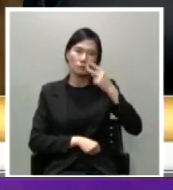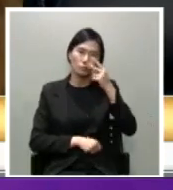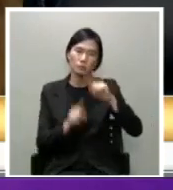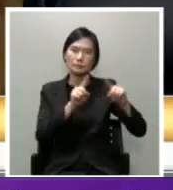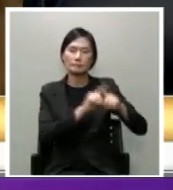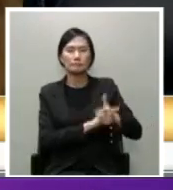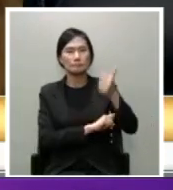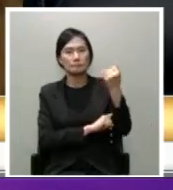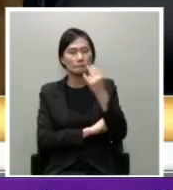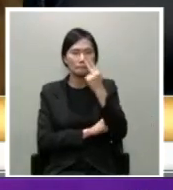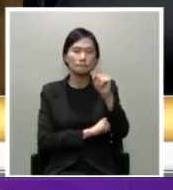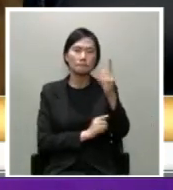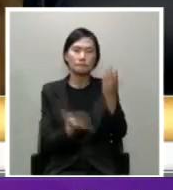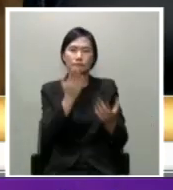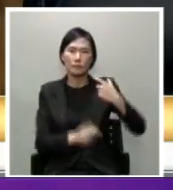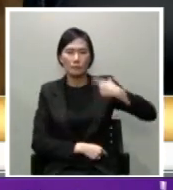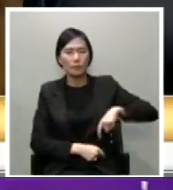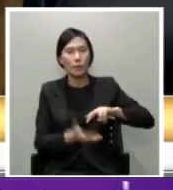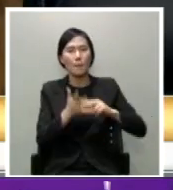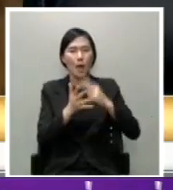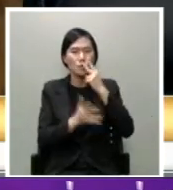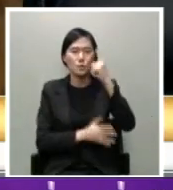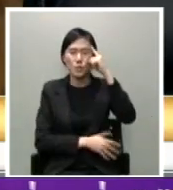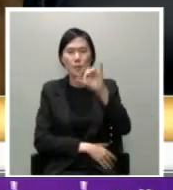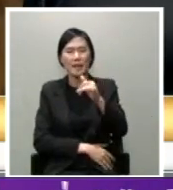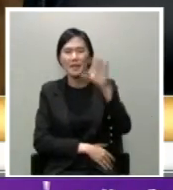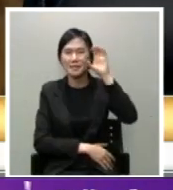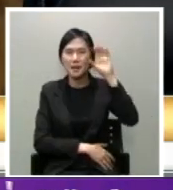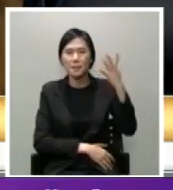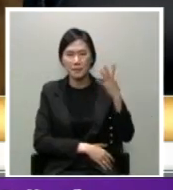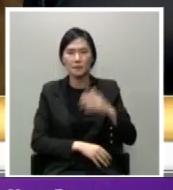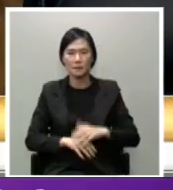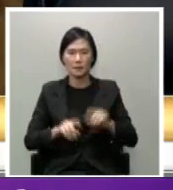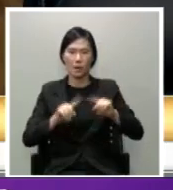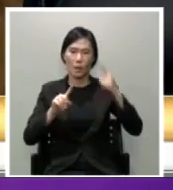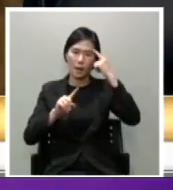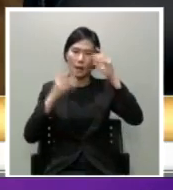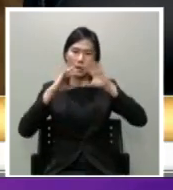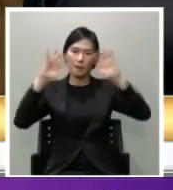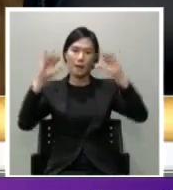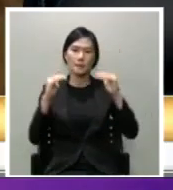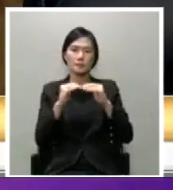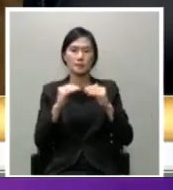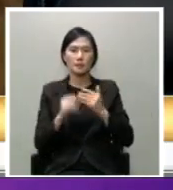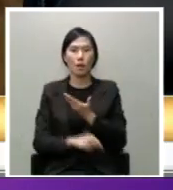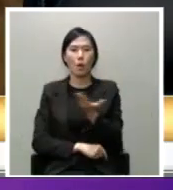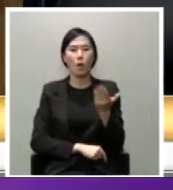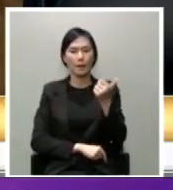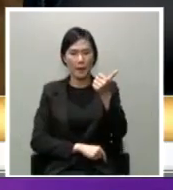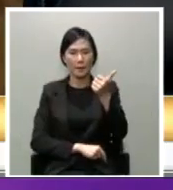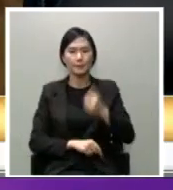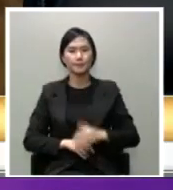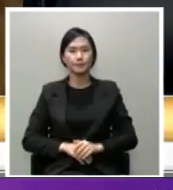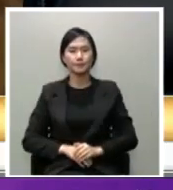างไม่ได้ผลบ้างเพราะบางทีอัยการชั่งน้ำหนักแล้วเขาก็ไม่เชื่อแต่รัฐบาลมีสิทธิ์ที่จะร้องขอไปท่านประธานครับ